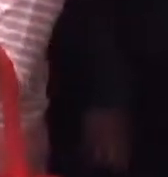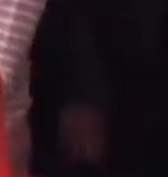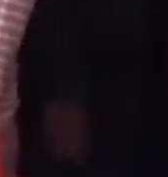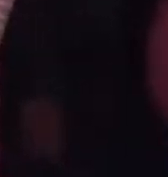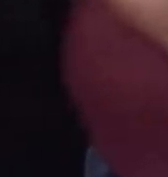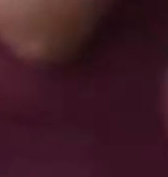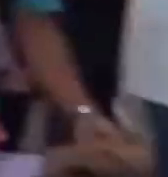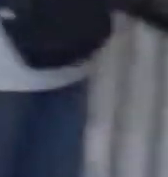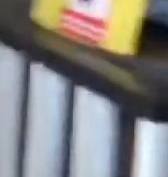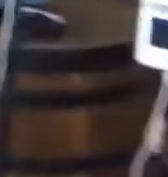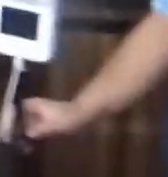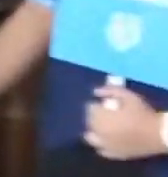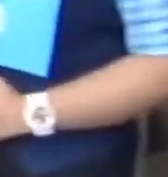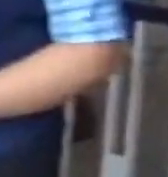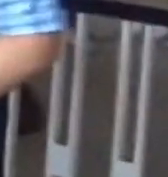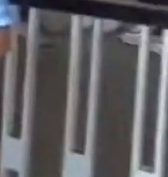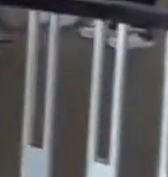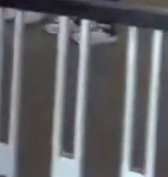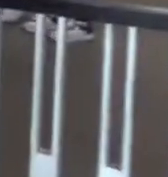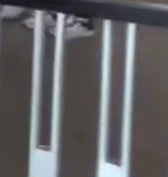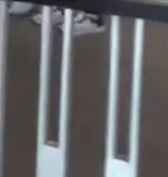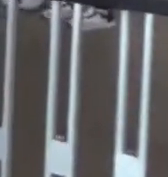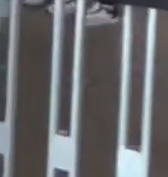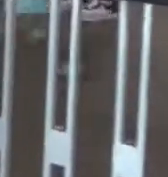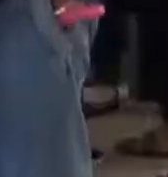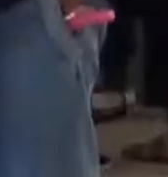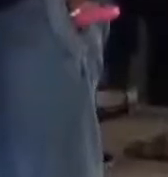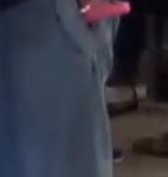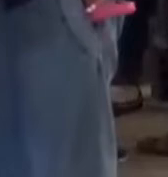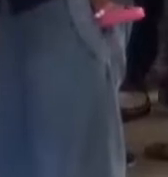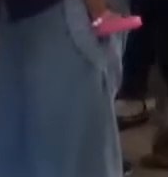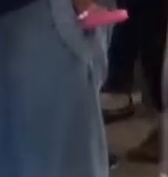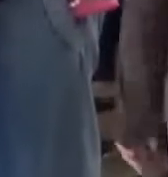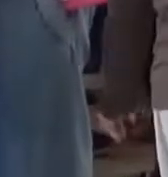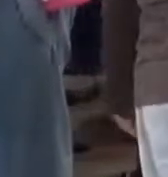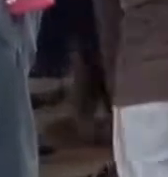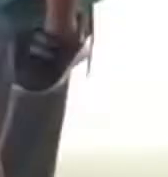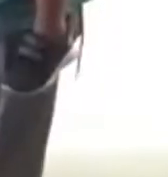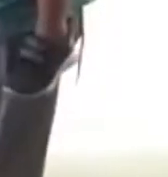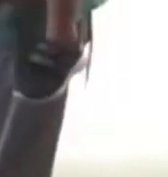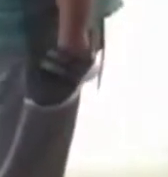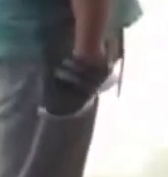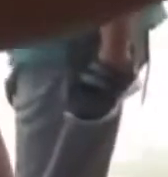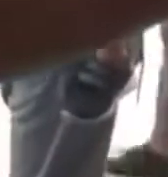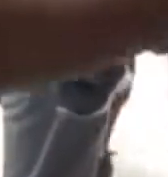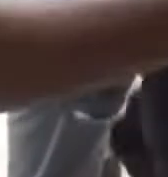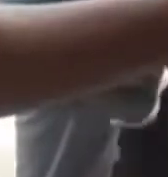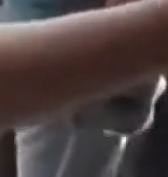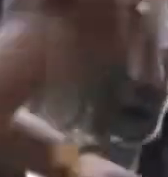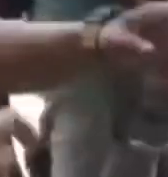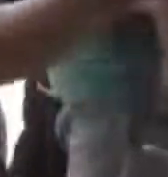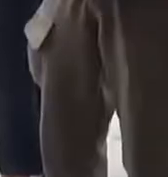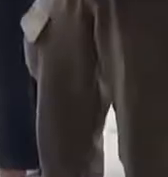melakukan sidak protokol kesehatan. Satgas memberi teguran pada salah satu lokasi wisata yang ramai didatangi warga. Pengelola wisata